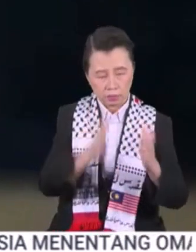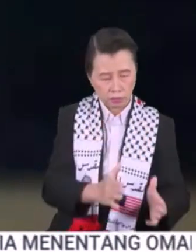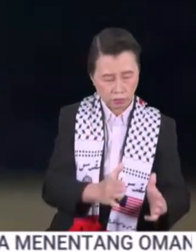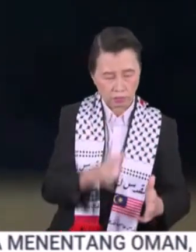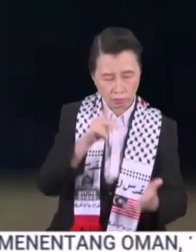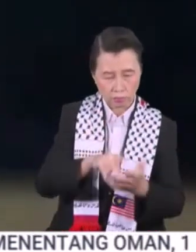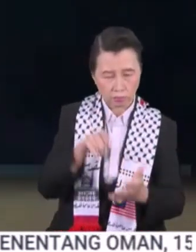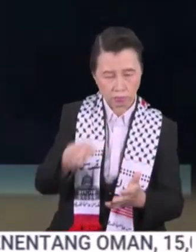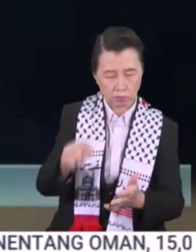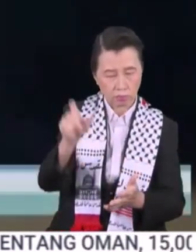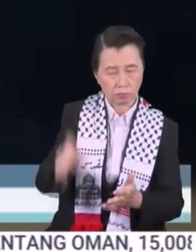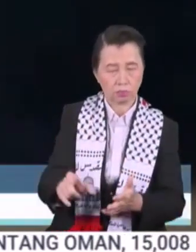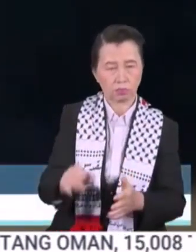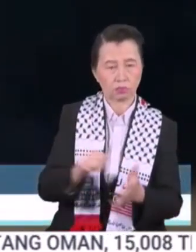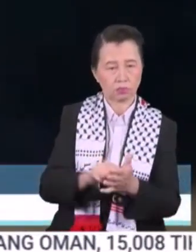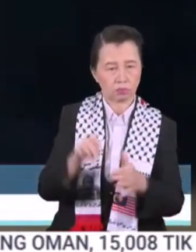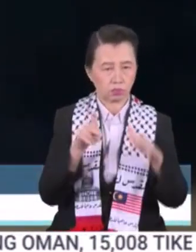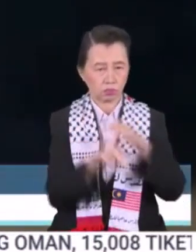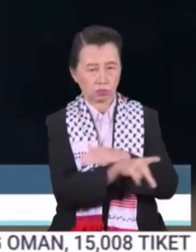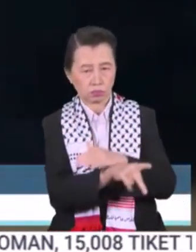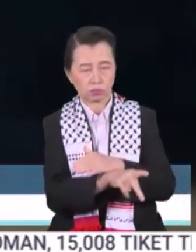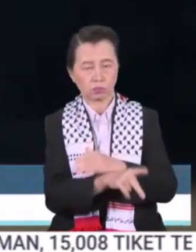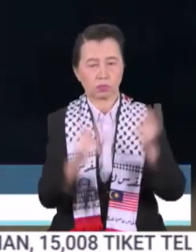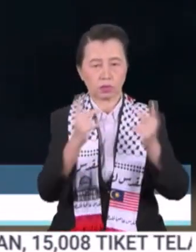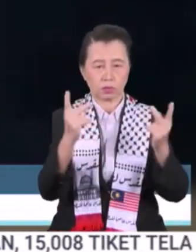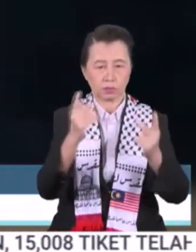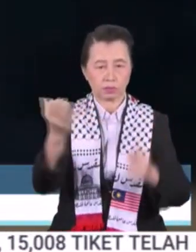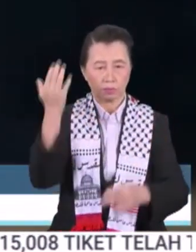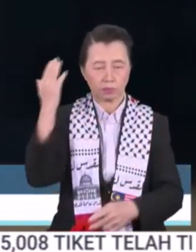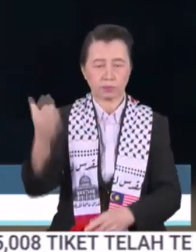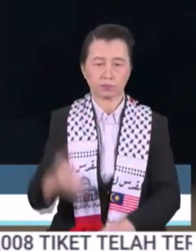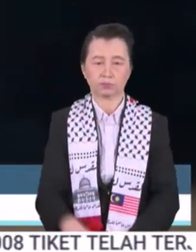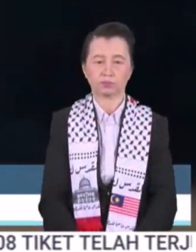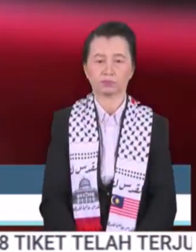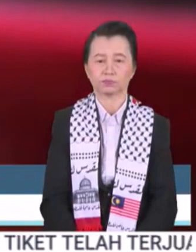telah didakwa atas tuduhan membunuh pada Khamis lalu.